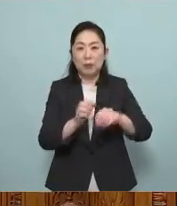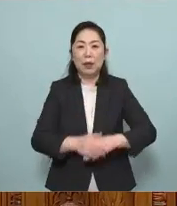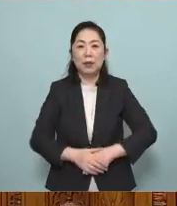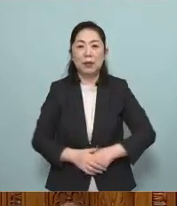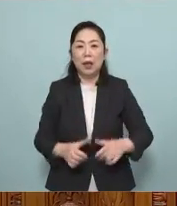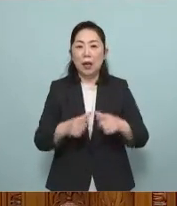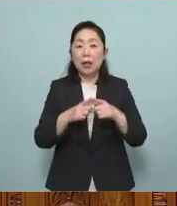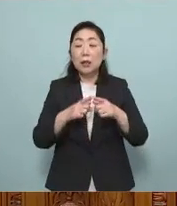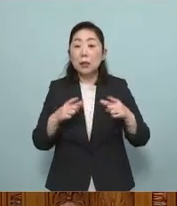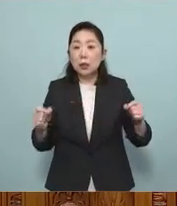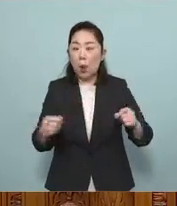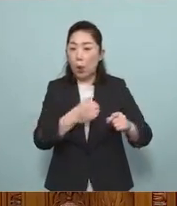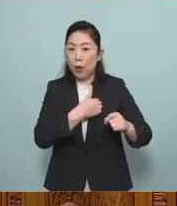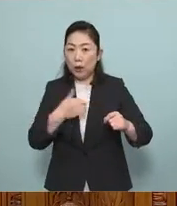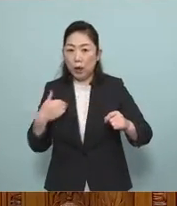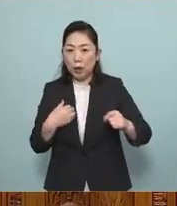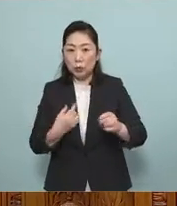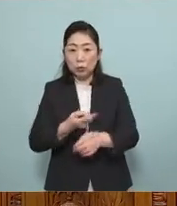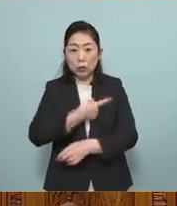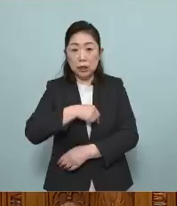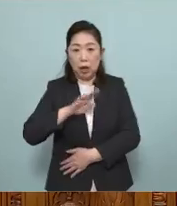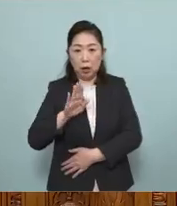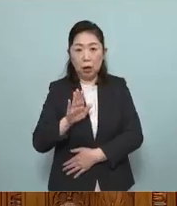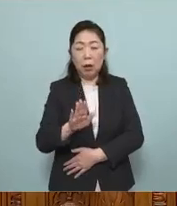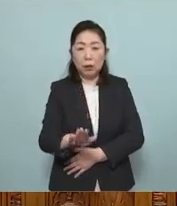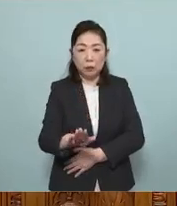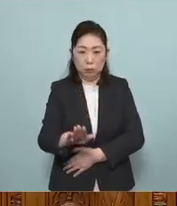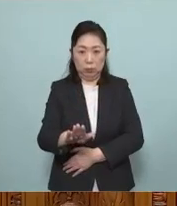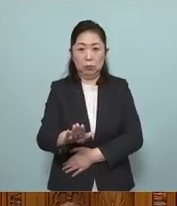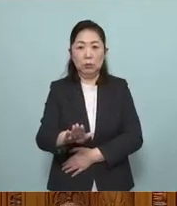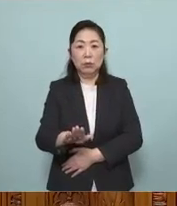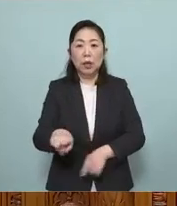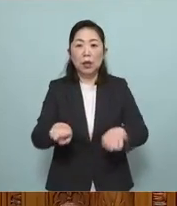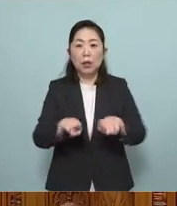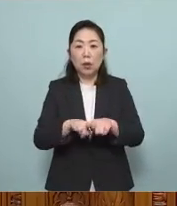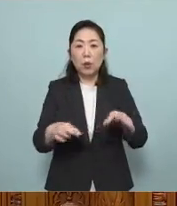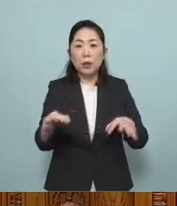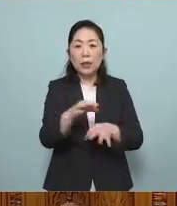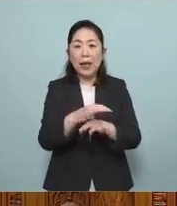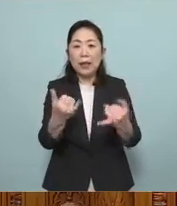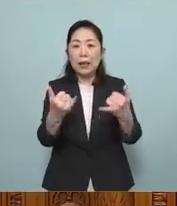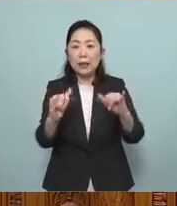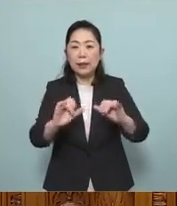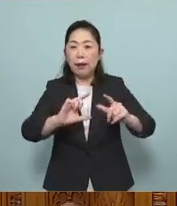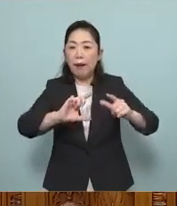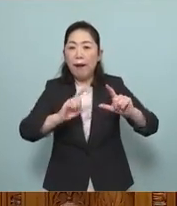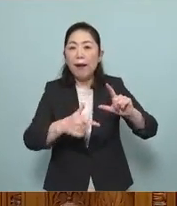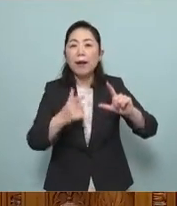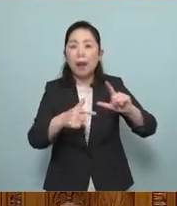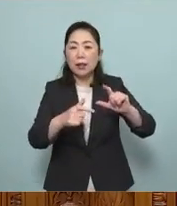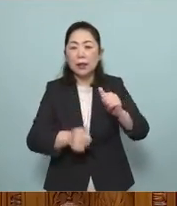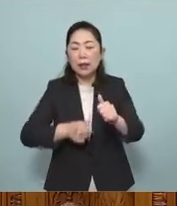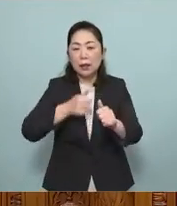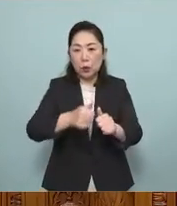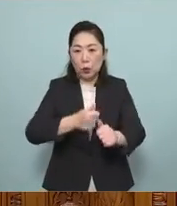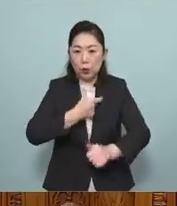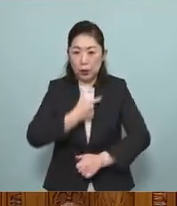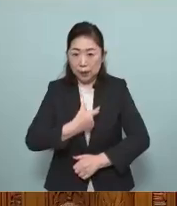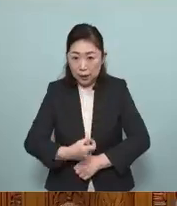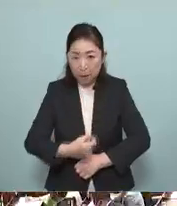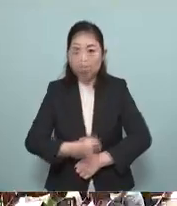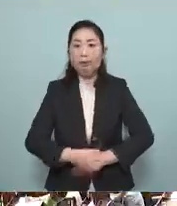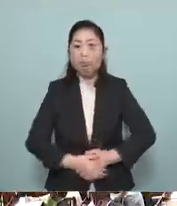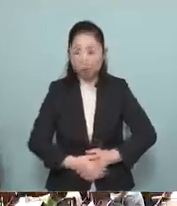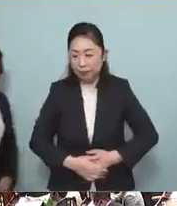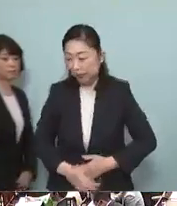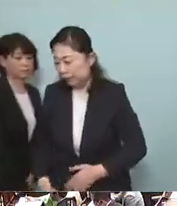日本ならばできる、日本だからできる、共に経済社会変革に挑戦していこうではありませんか。